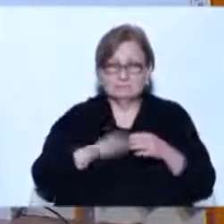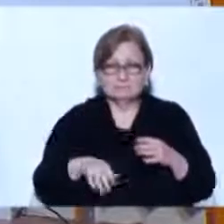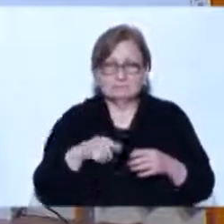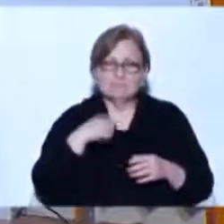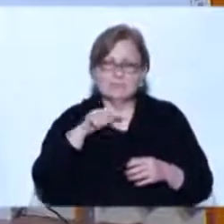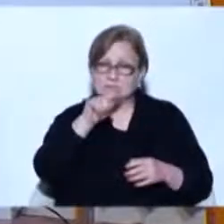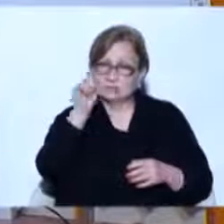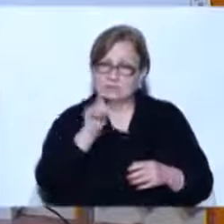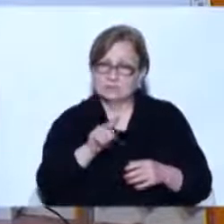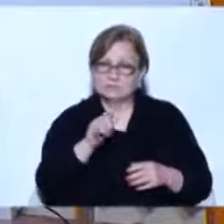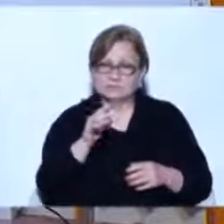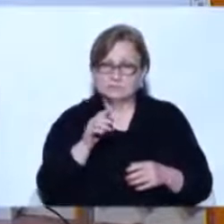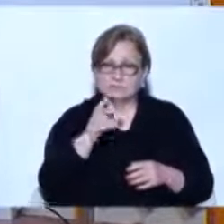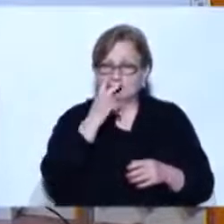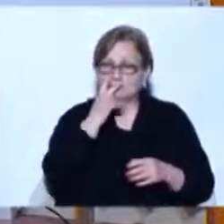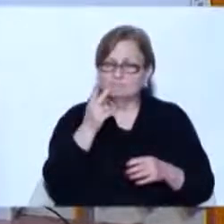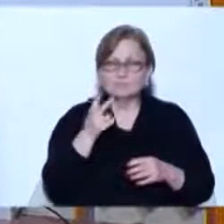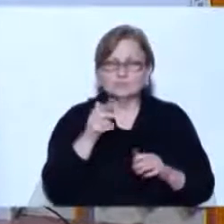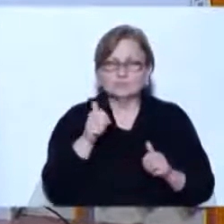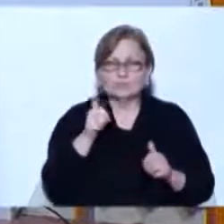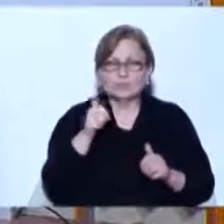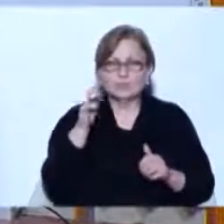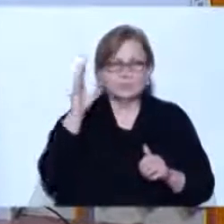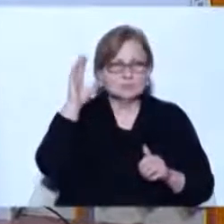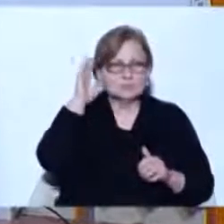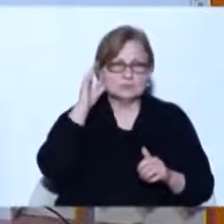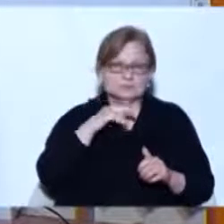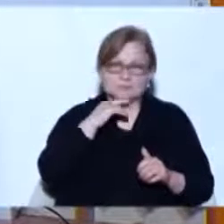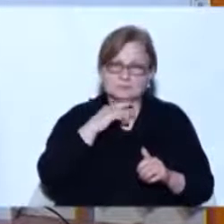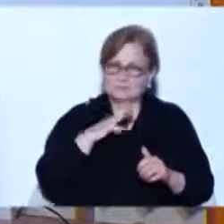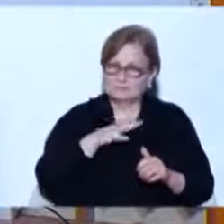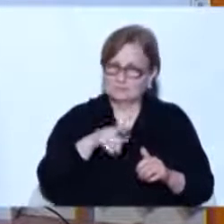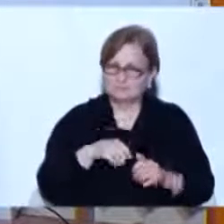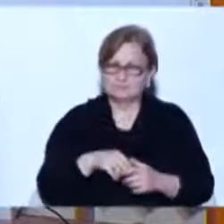შეკითხვებს დაკისვა. Და ნახოთ, აბა როგორი ყოჩაღი მსმენელი აღმოჩნდები.